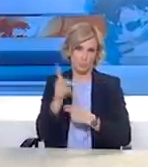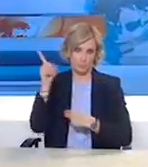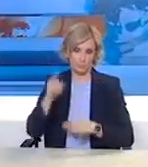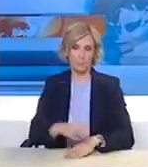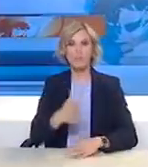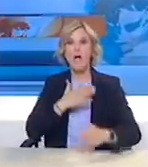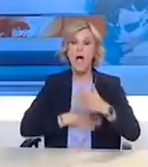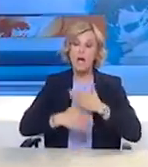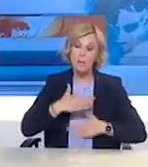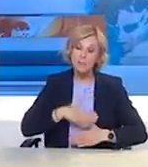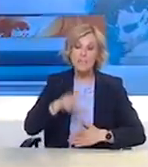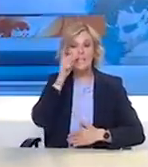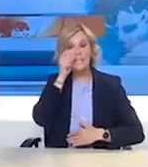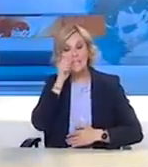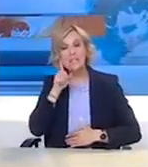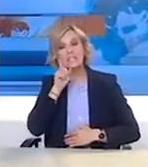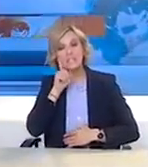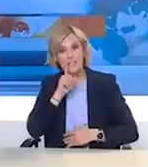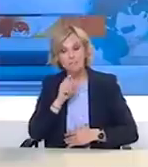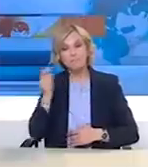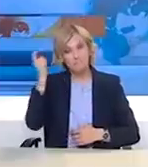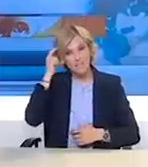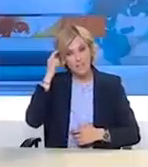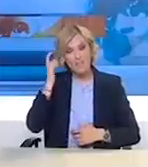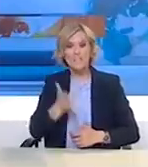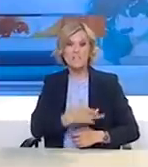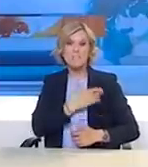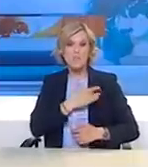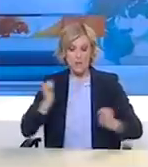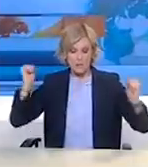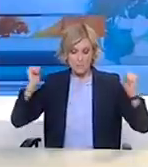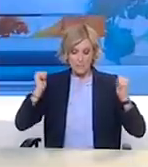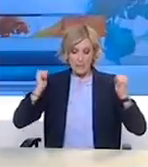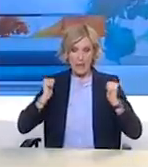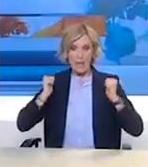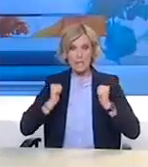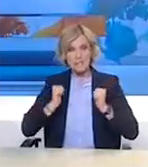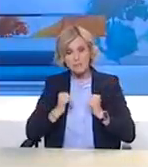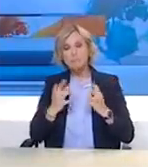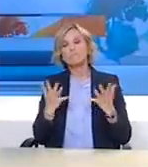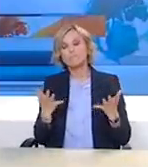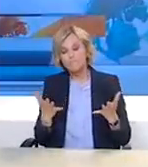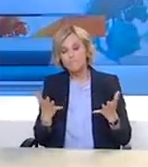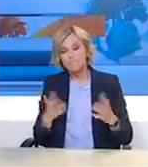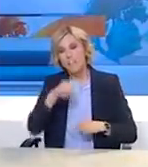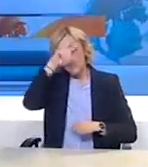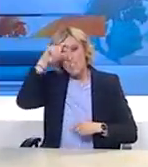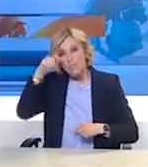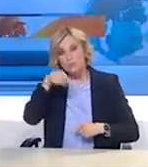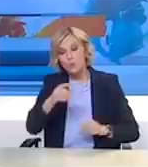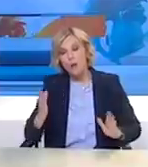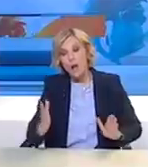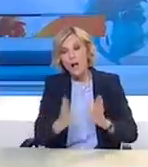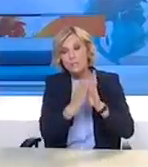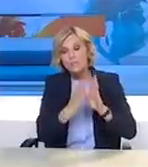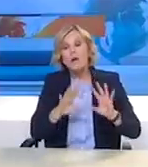κυρίες και κύριοι, είναι αντιληπτό ότι υπάρχει τεράστια ψυχολογική πίεση στον καθέναν από εμάς, αντιμετωπίζοντας όλη αυτή την κατάσταση. Αλλά